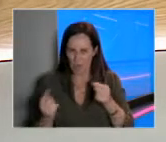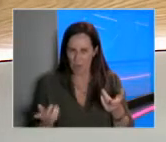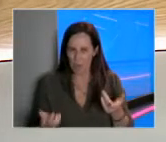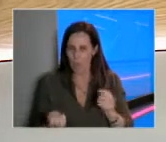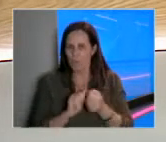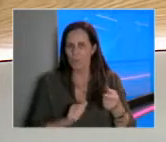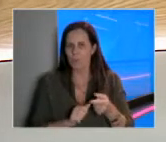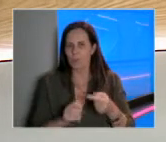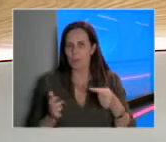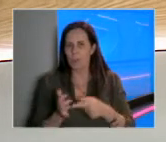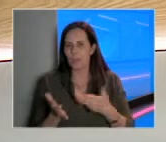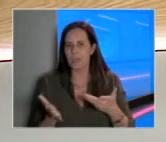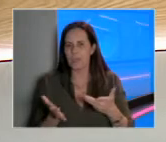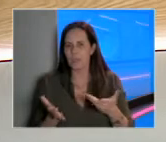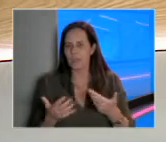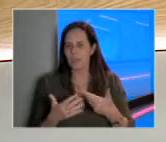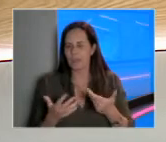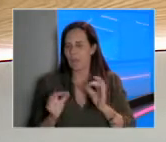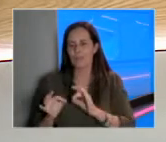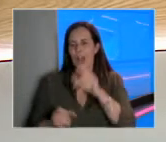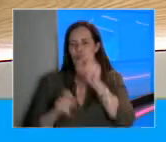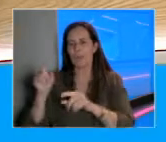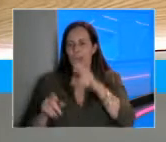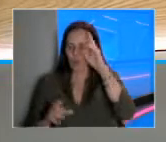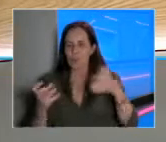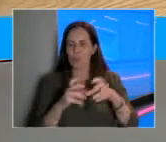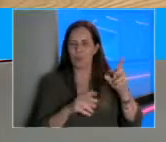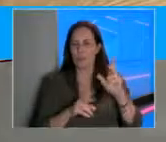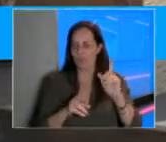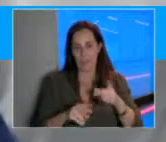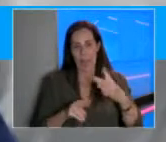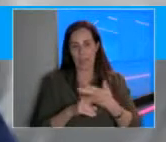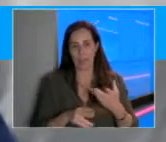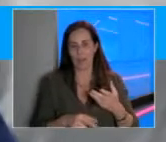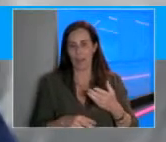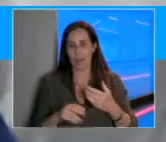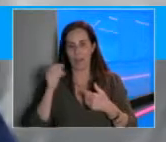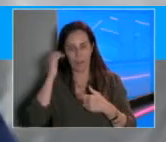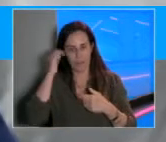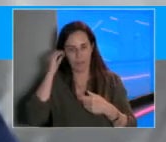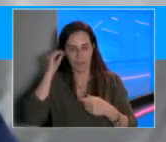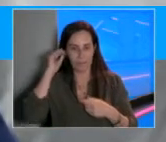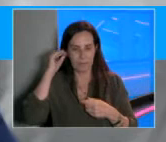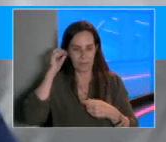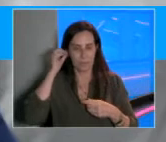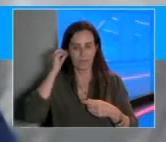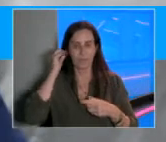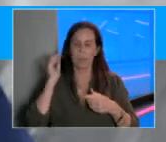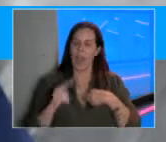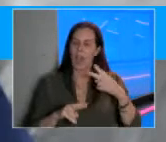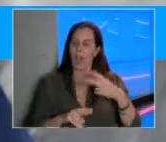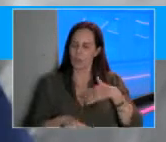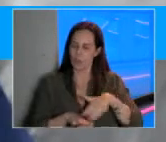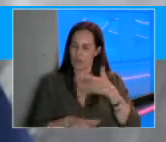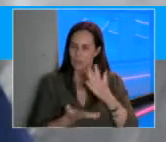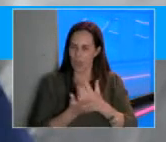מה שנקרא לשם הבייס ולשם שמיים? תשמע, קודם כל צריך כדאי שאנחנו נתרגל, כי אנחנו, אתה יודע, התחושה היא ש... אנחנו עם